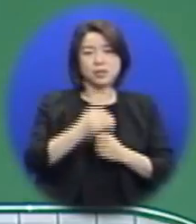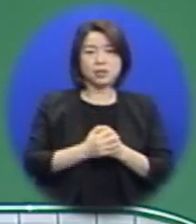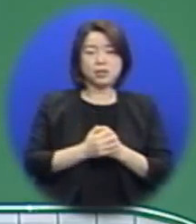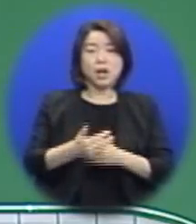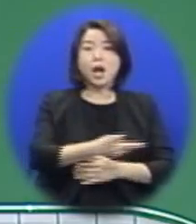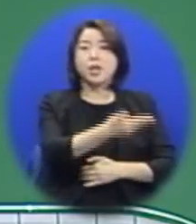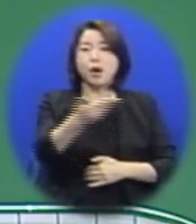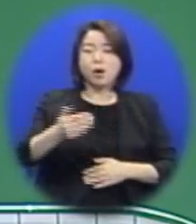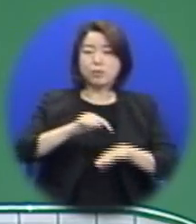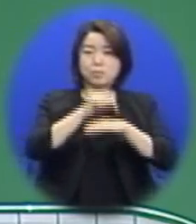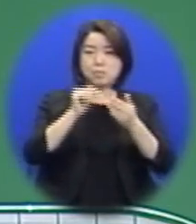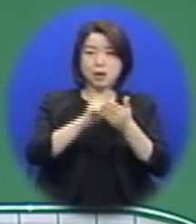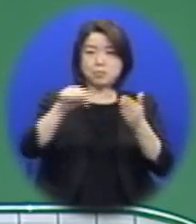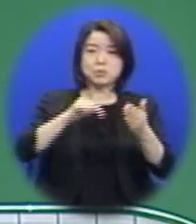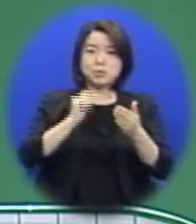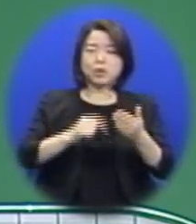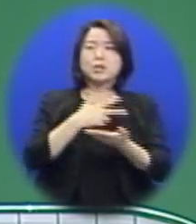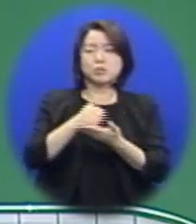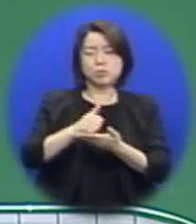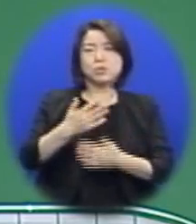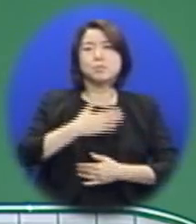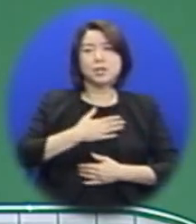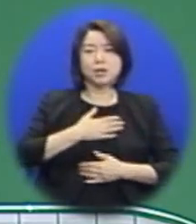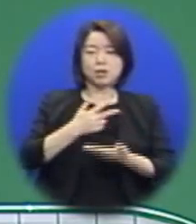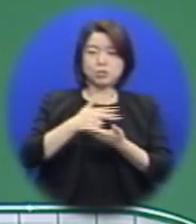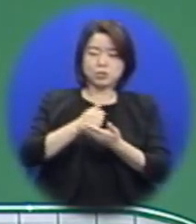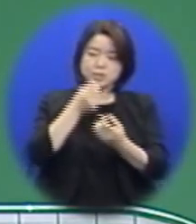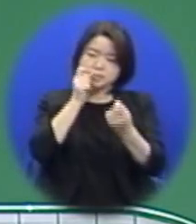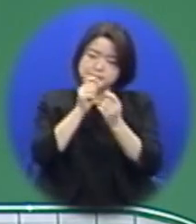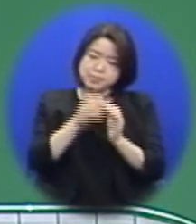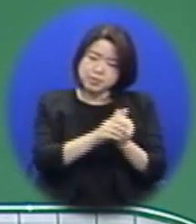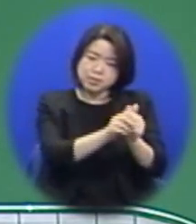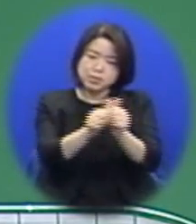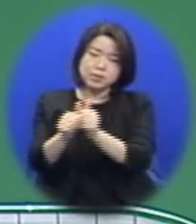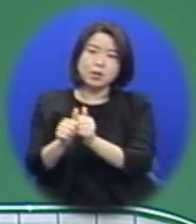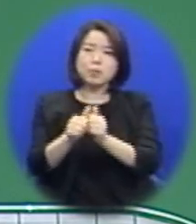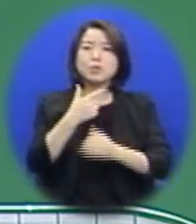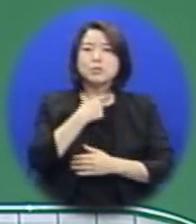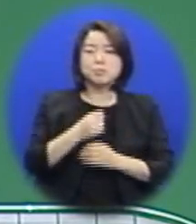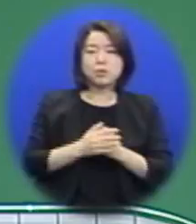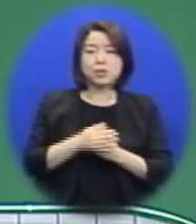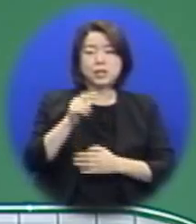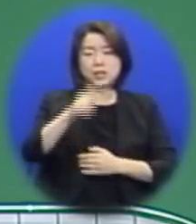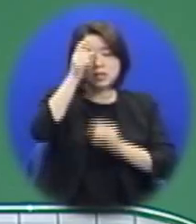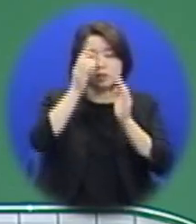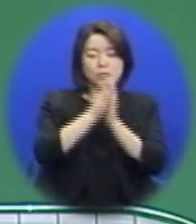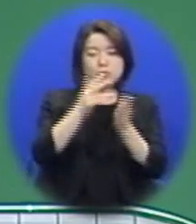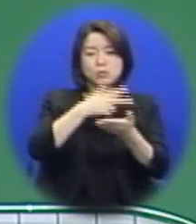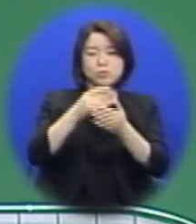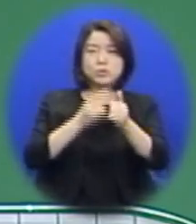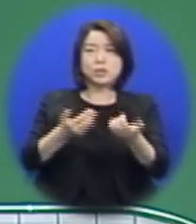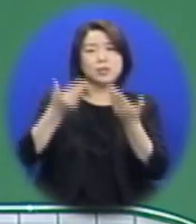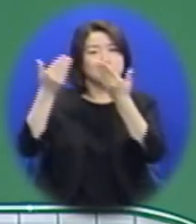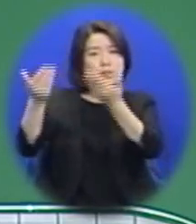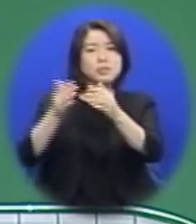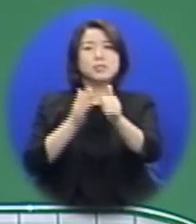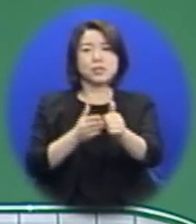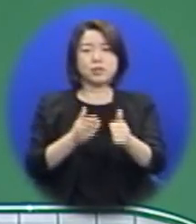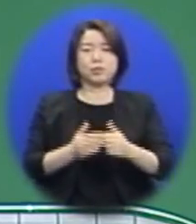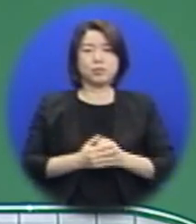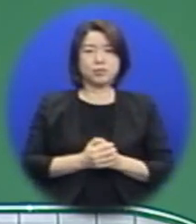여러분들의 마음속에 주님, 제가 주님과 친밀히 동행하고 싶습니다. 그 기도를 주님께 올려드리는 거예요.